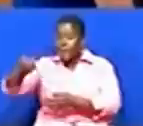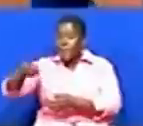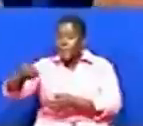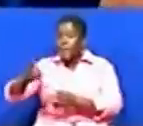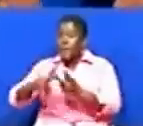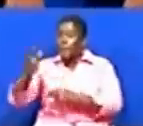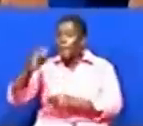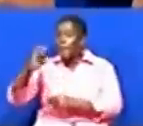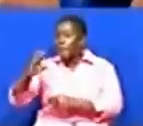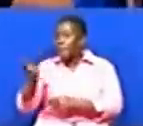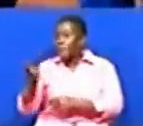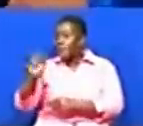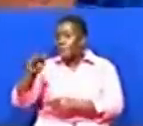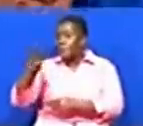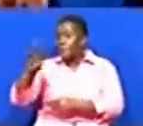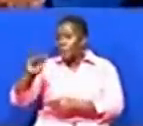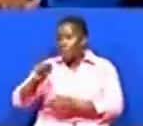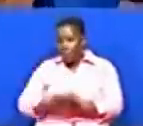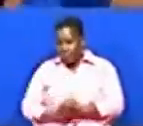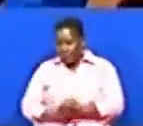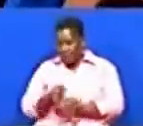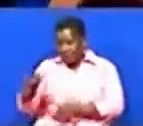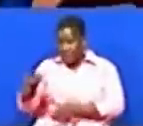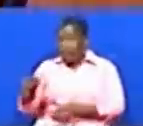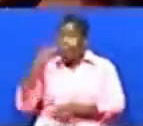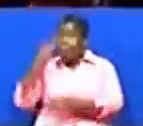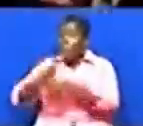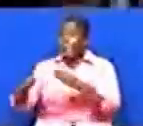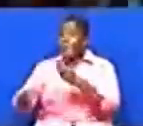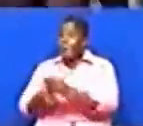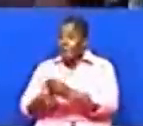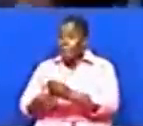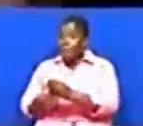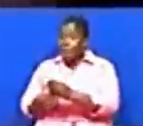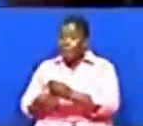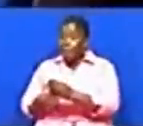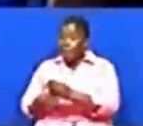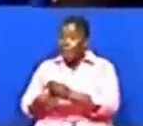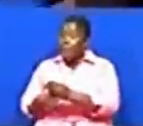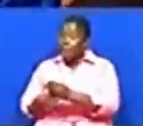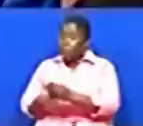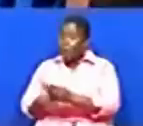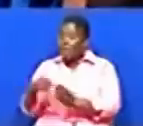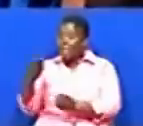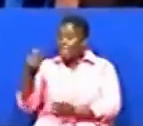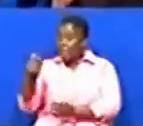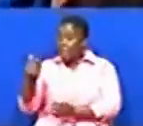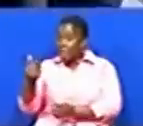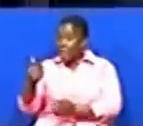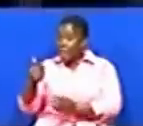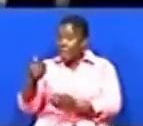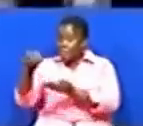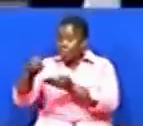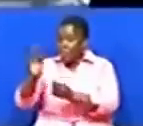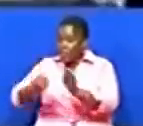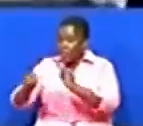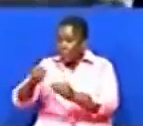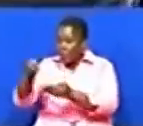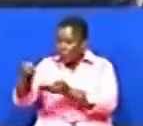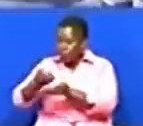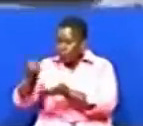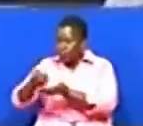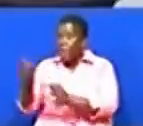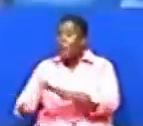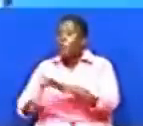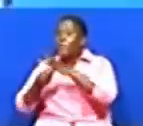Mahoma Makulu, kata ya Chawa jijini hapa, ambayo imejengwa kwa fedha za wananchi na wadau wa maendeleo na kutarajiwa